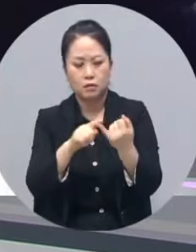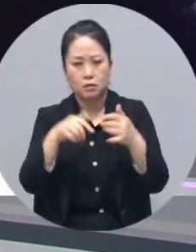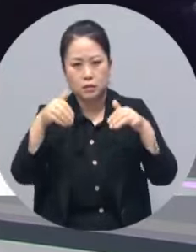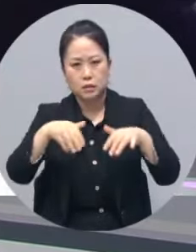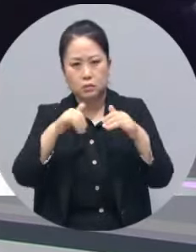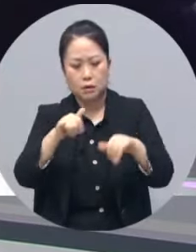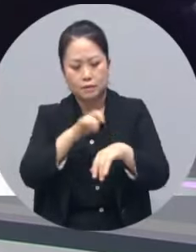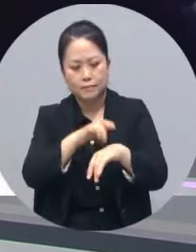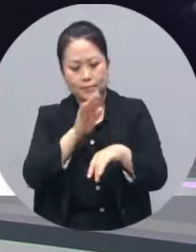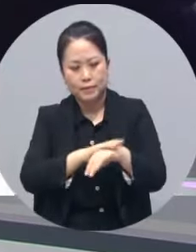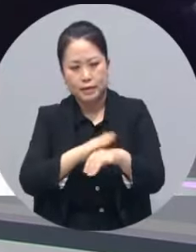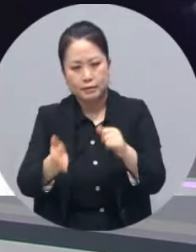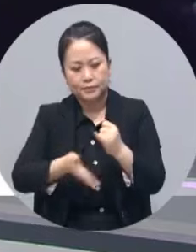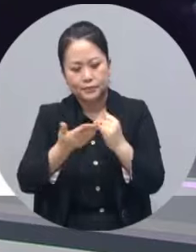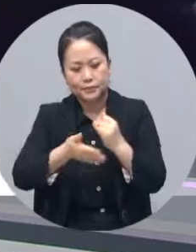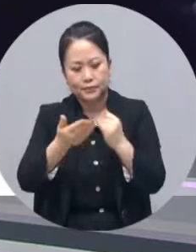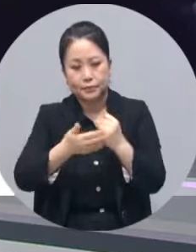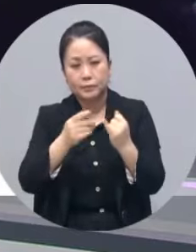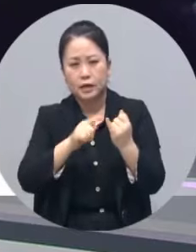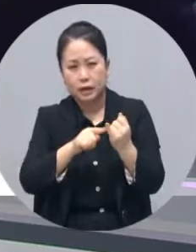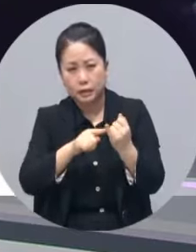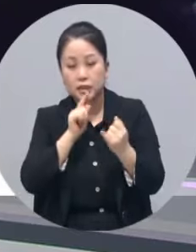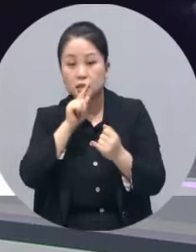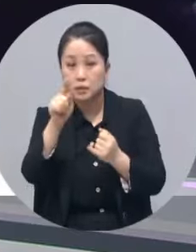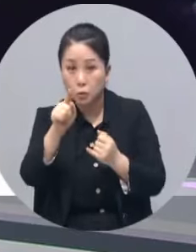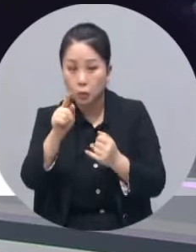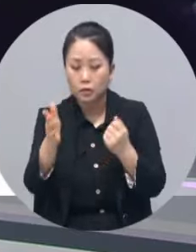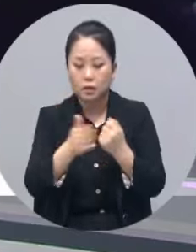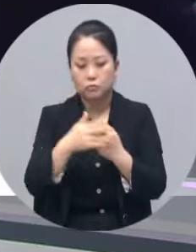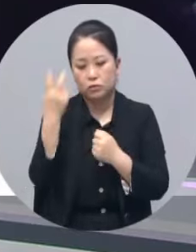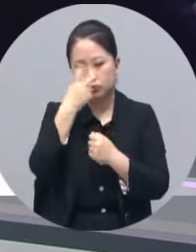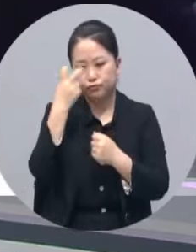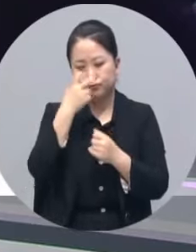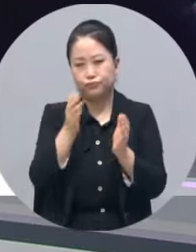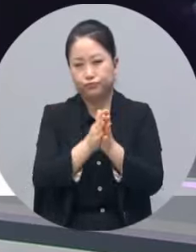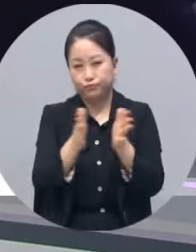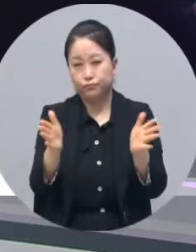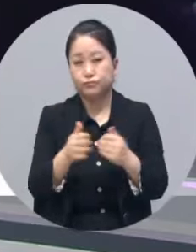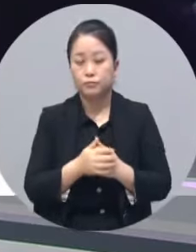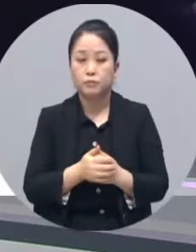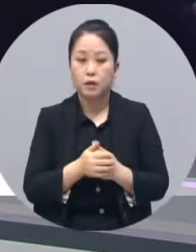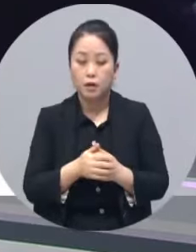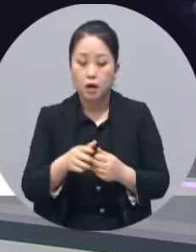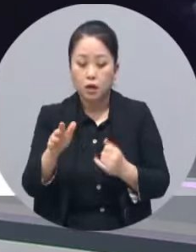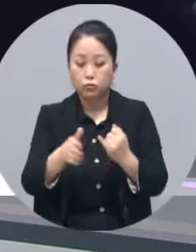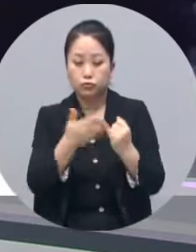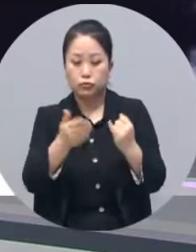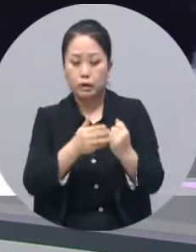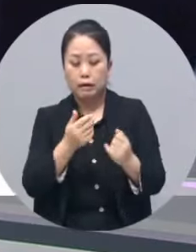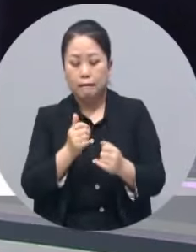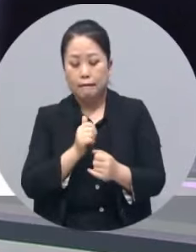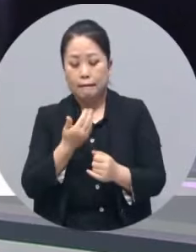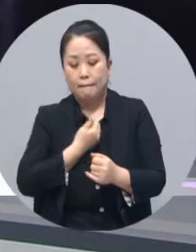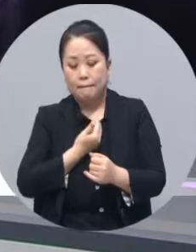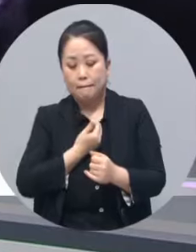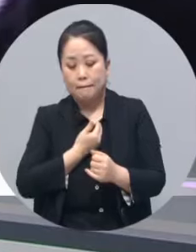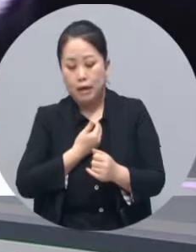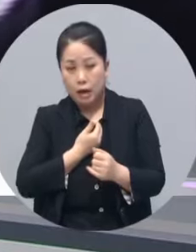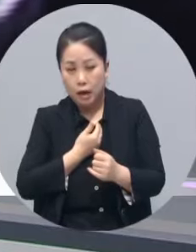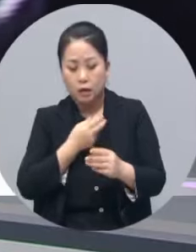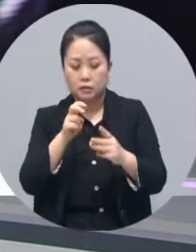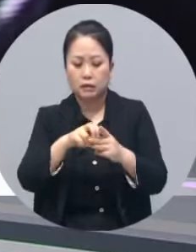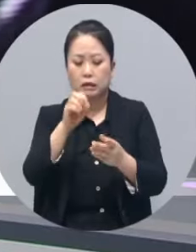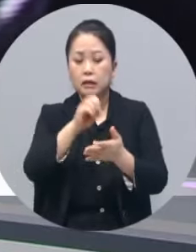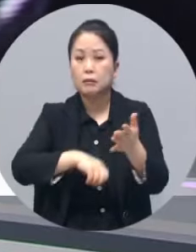직원들을 상습적으로 추행했다는 신고가 접수돼 경찰이 수사에 나섰습니다. 추행을 견디다 못해 센터를 그만둔